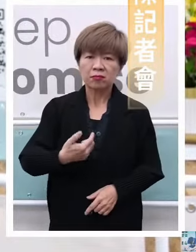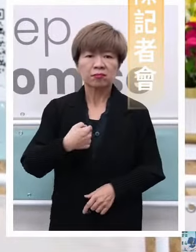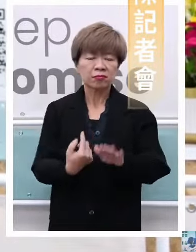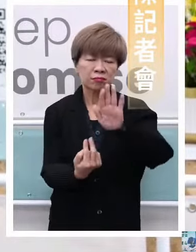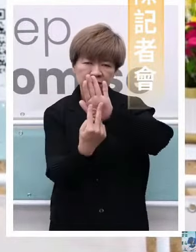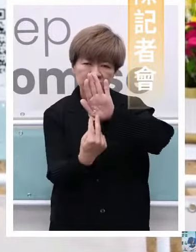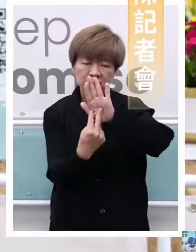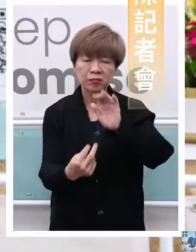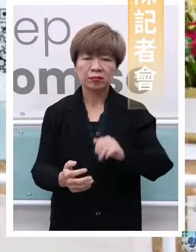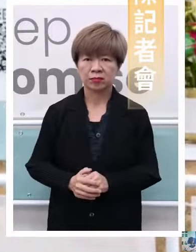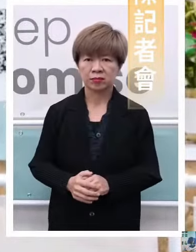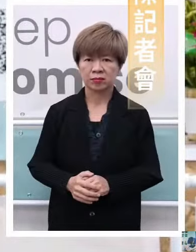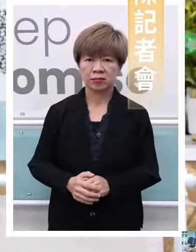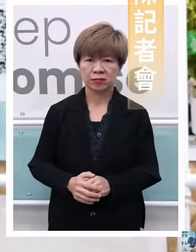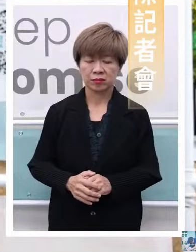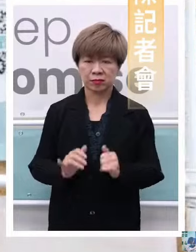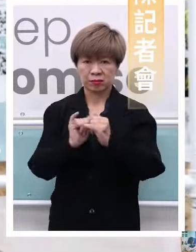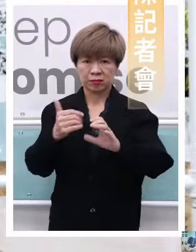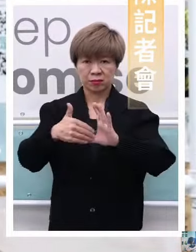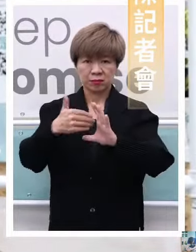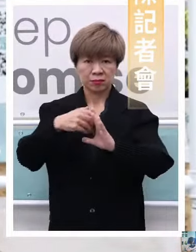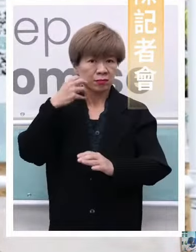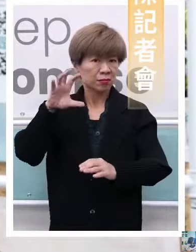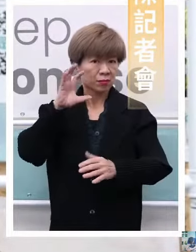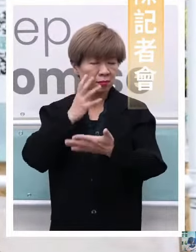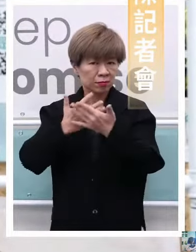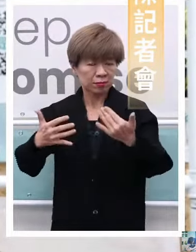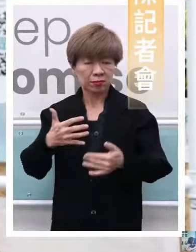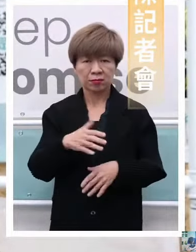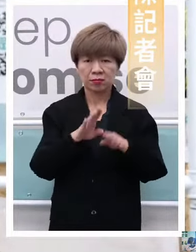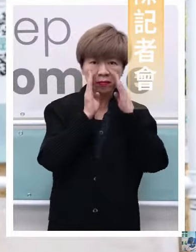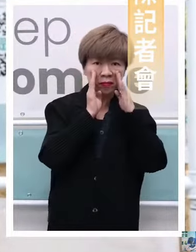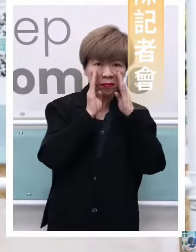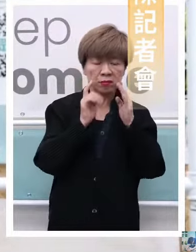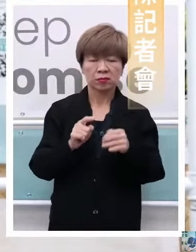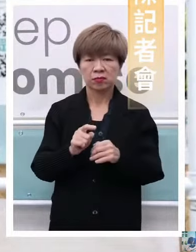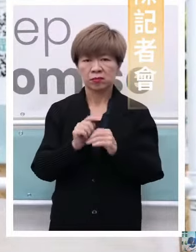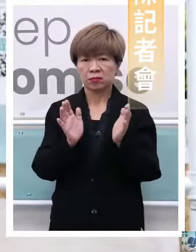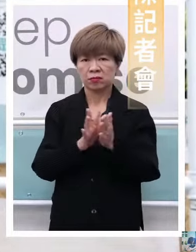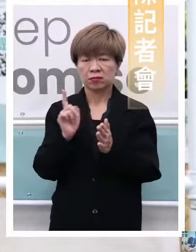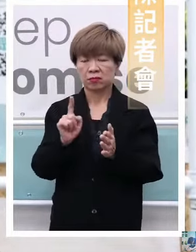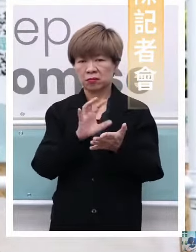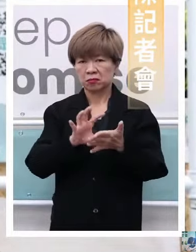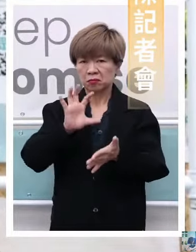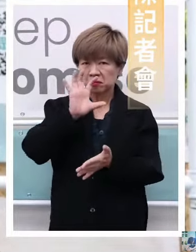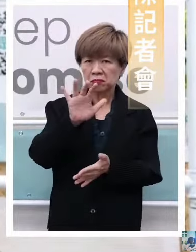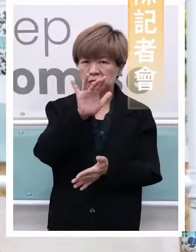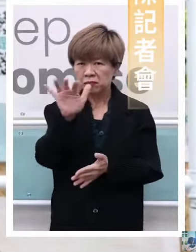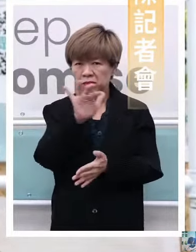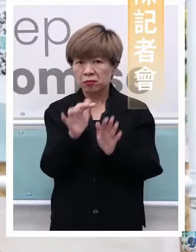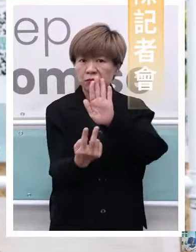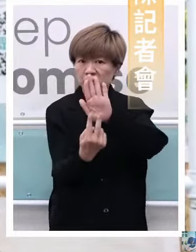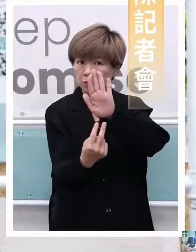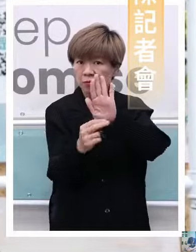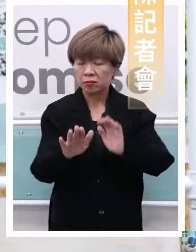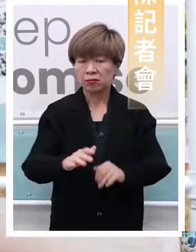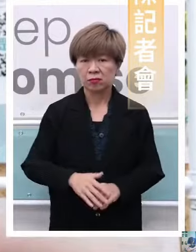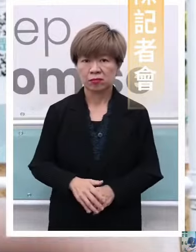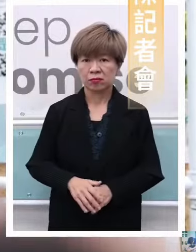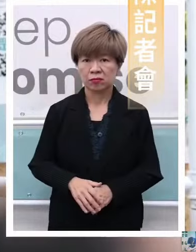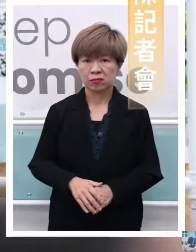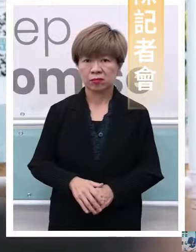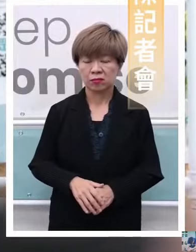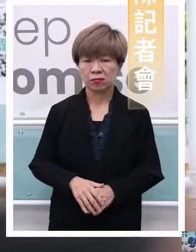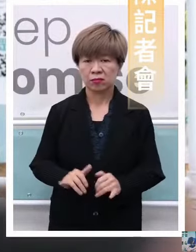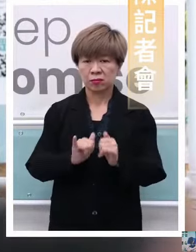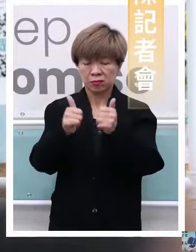民事的那个新闻网跟 FB 粉丝页上面都已经做了澄清，我想党这边应该有收到我